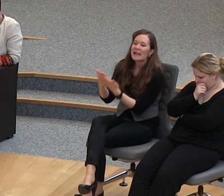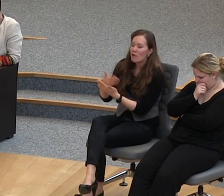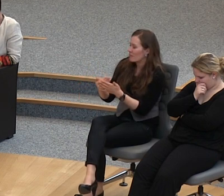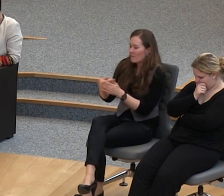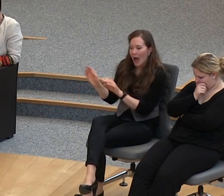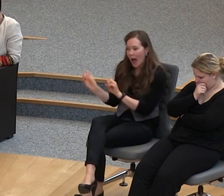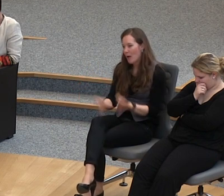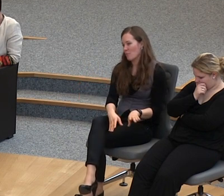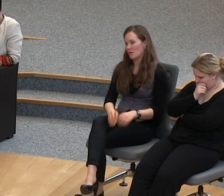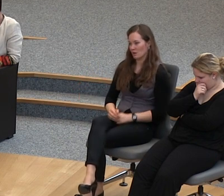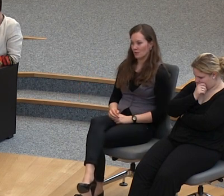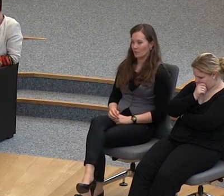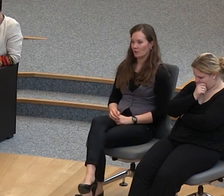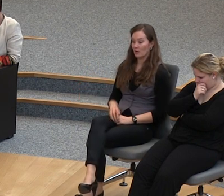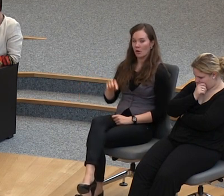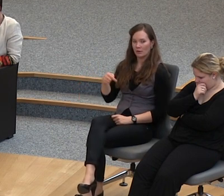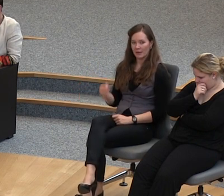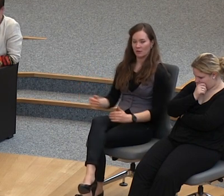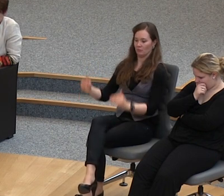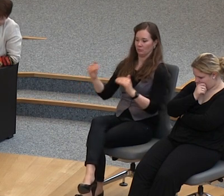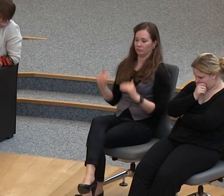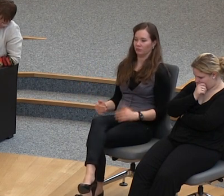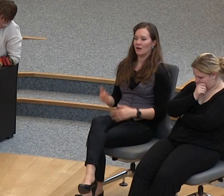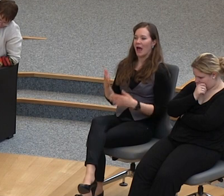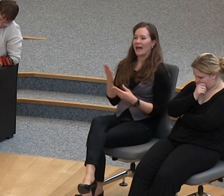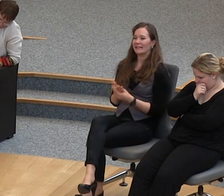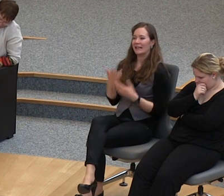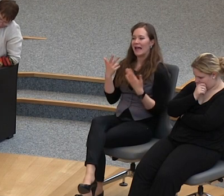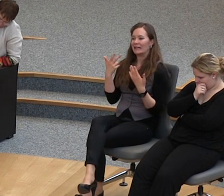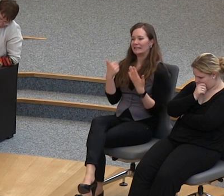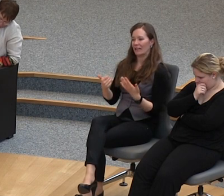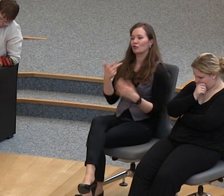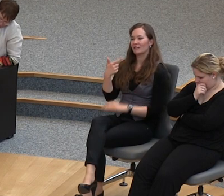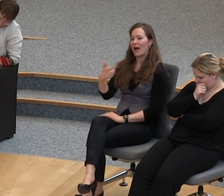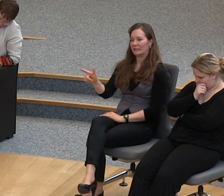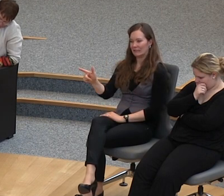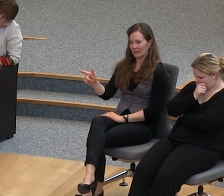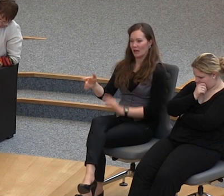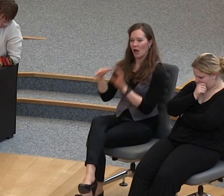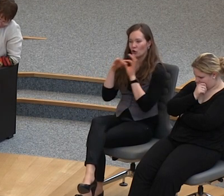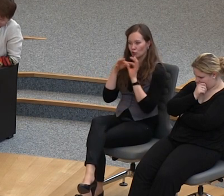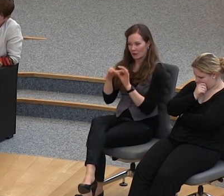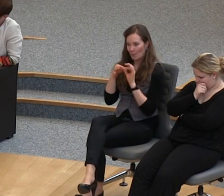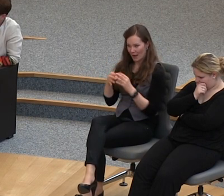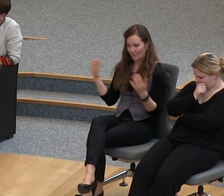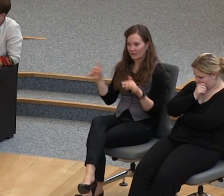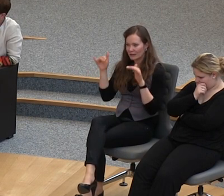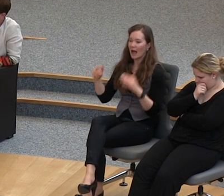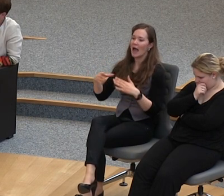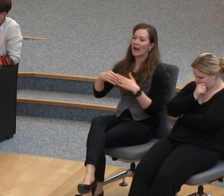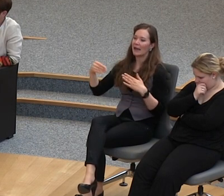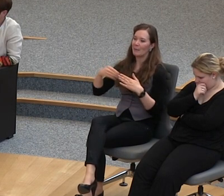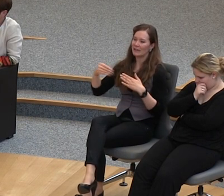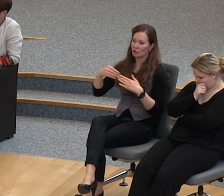Dann kommen wir zu Artikel 26, da geht es um Habilitation und eine